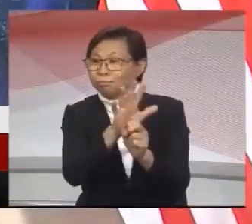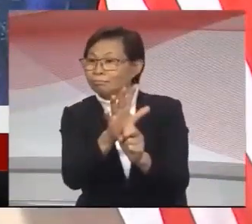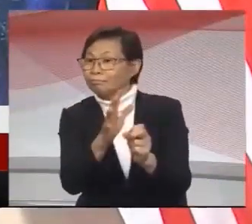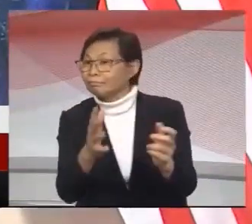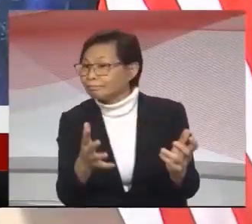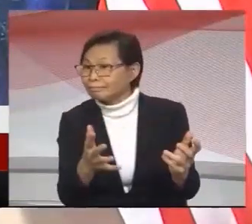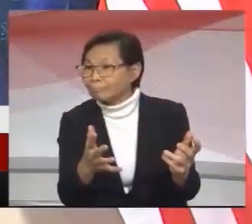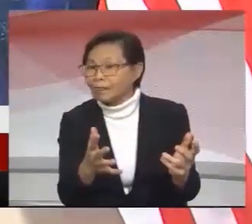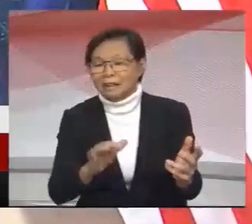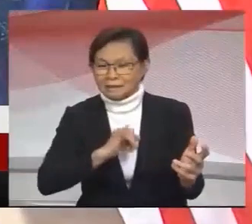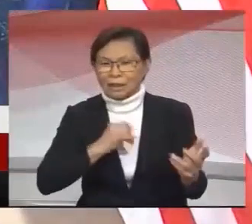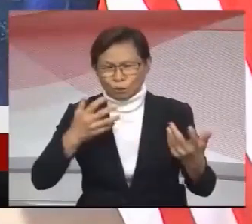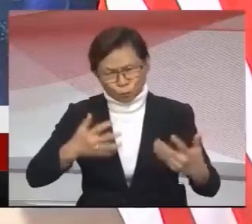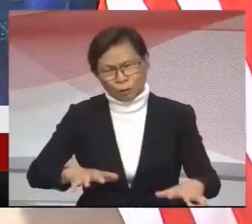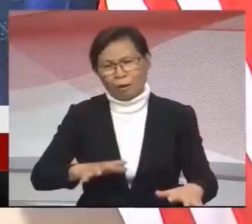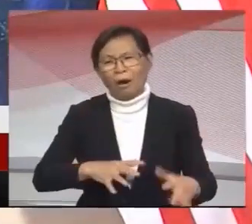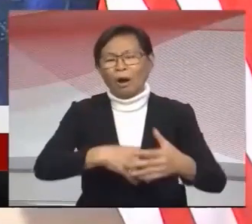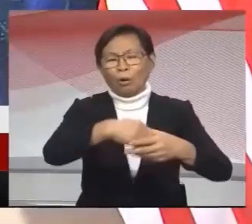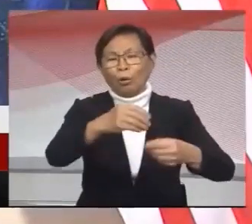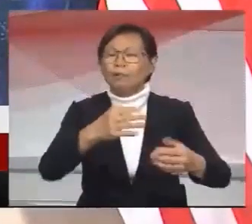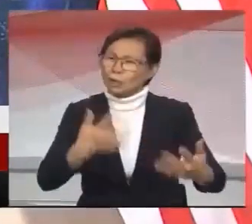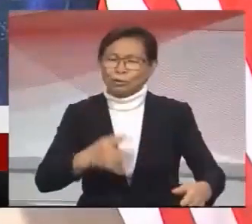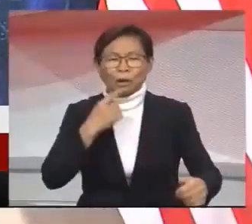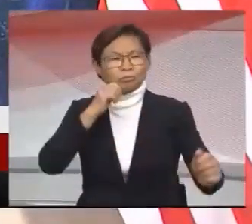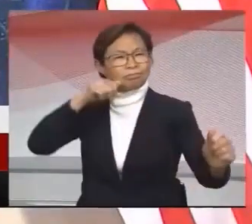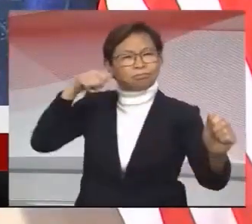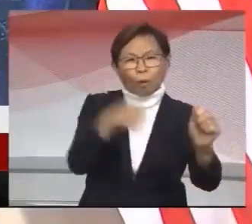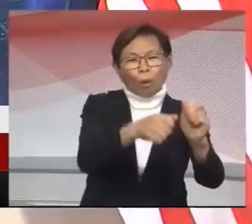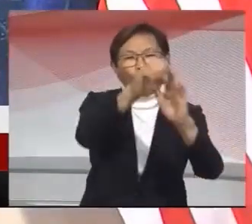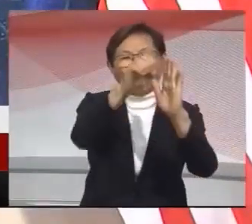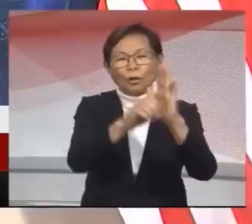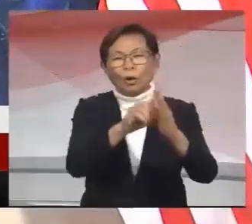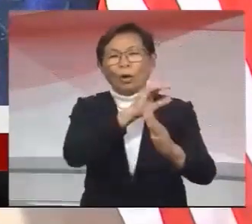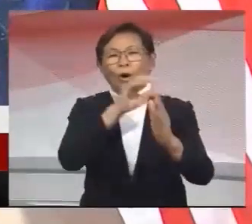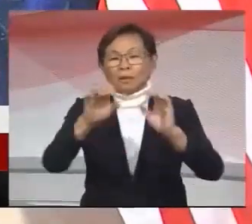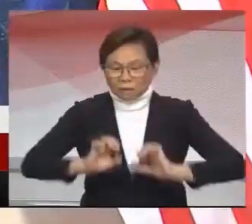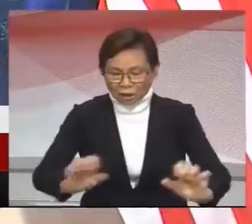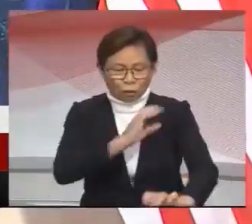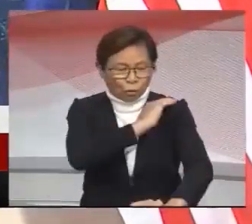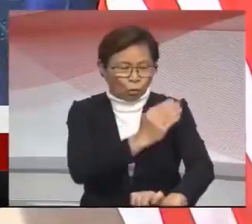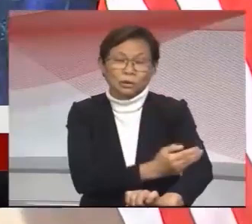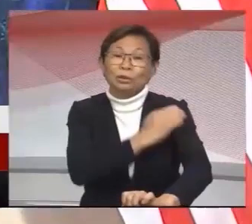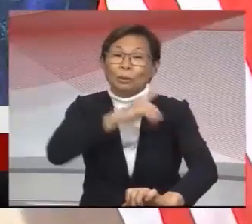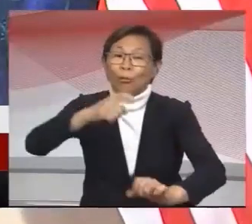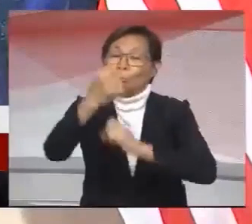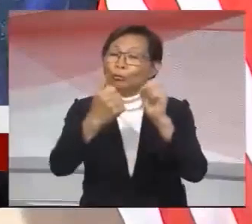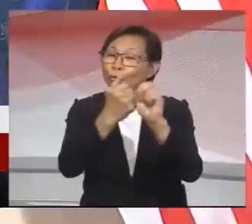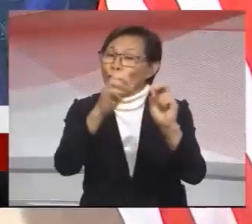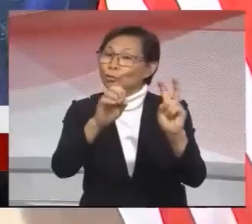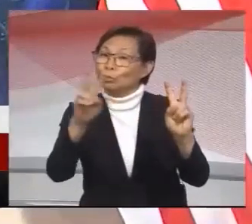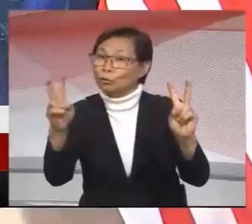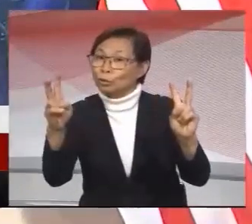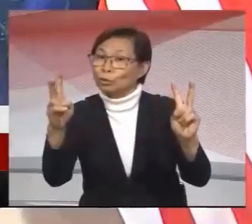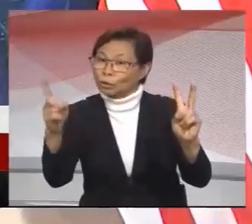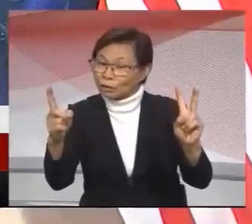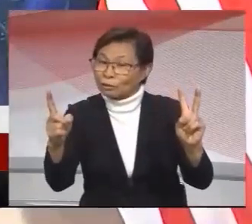19.mei Saya telah mengeluarkan arahan dibawa ordinan darurat kose kose penuh 2021 untuk